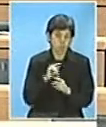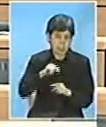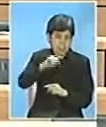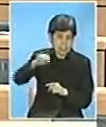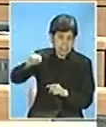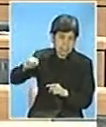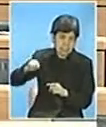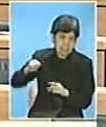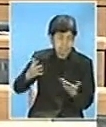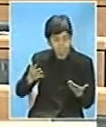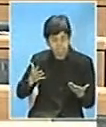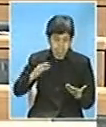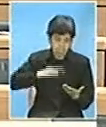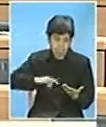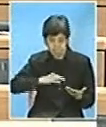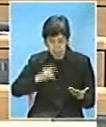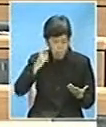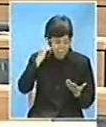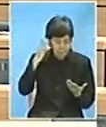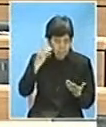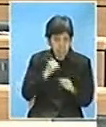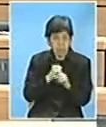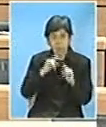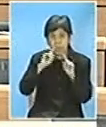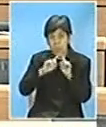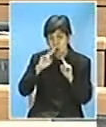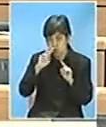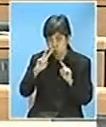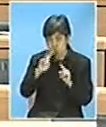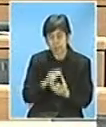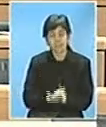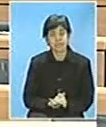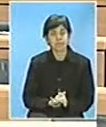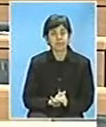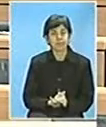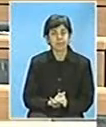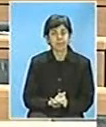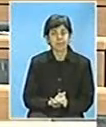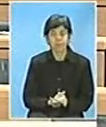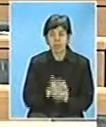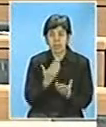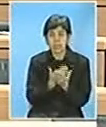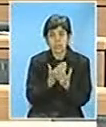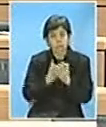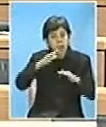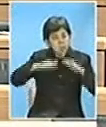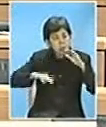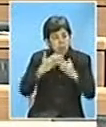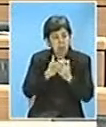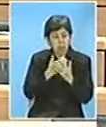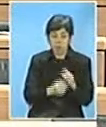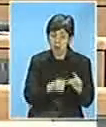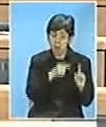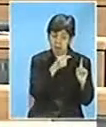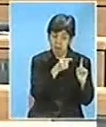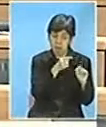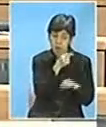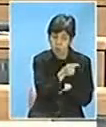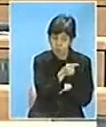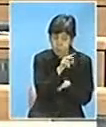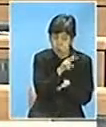องจะดำเนินการลำบากนะครับส่วนข้อที่2นะครับซึ่งบอกว่าราคาที่แตกต่างกันที่ติดลบถึง 20,000 ล้านที่บอกว่า